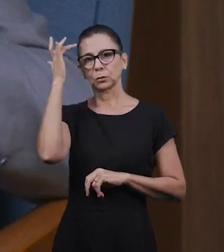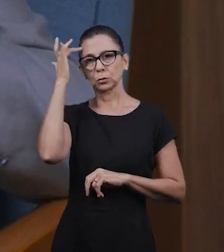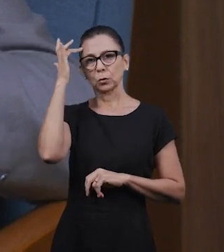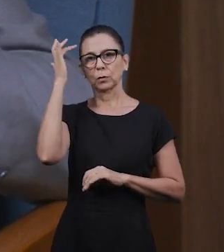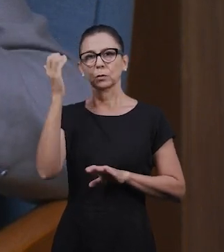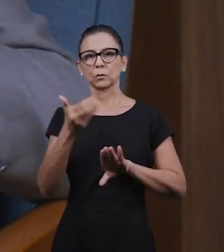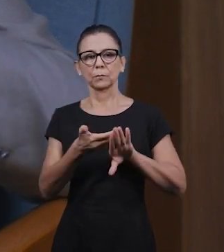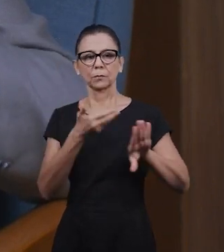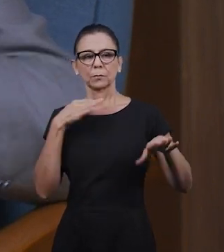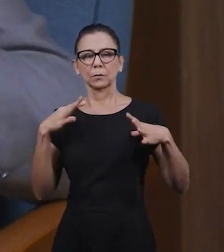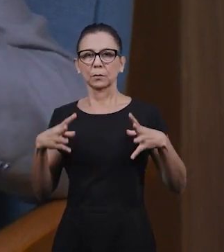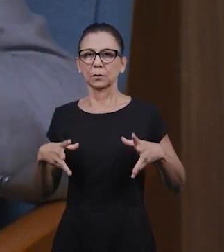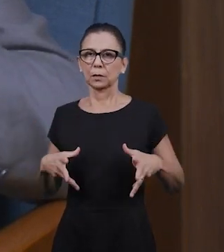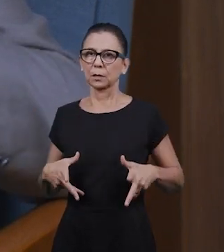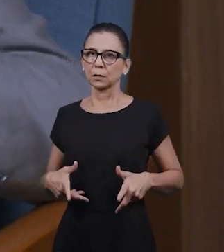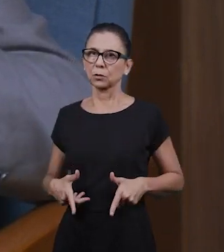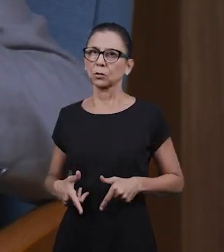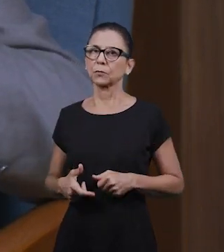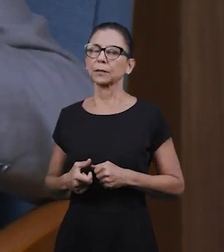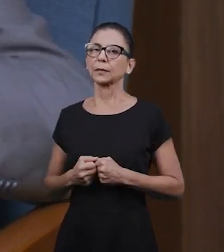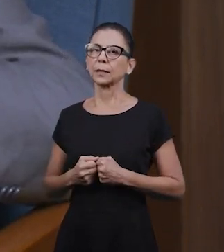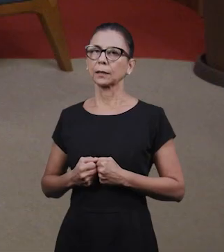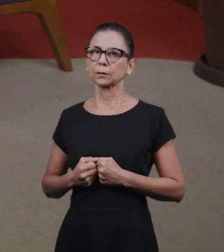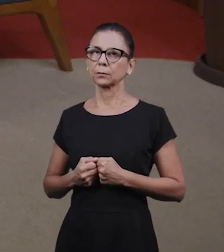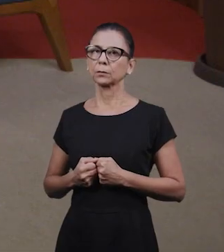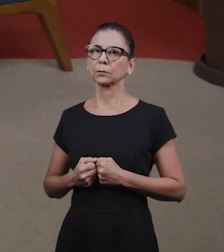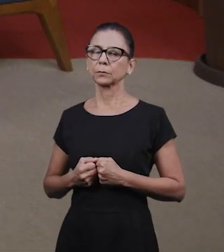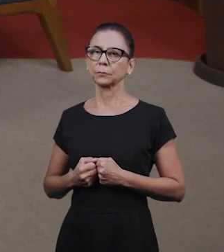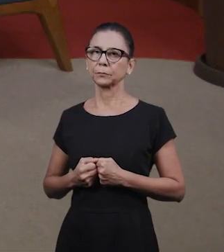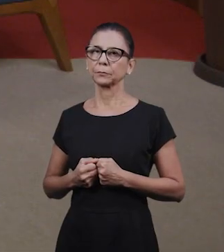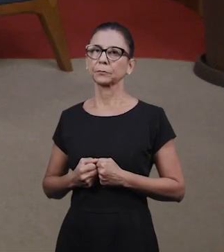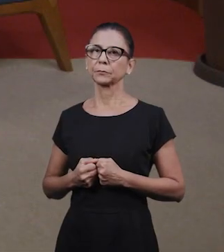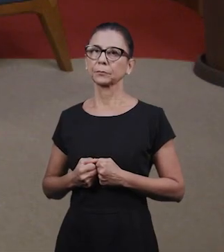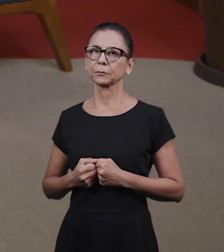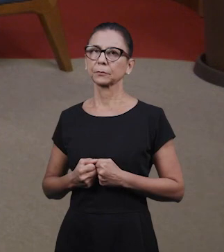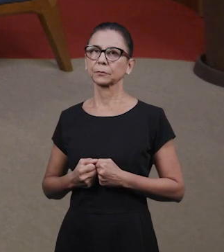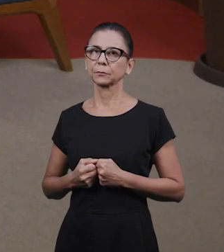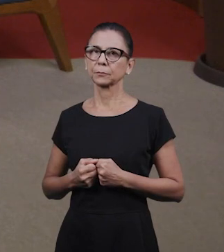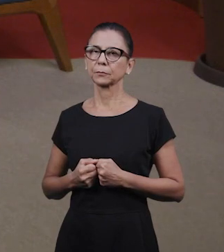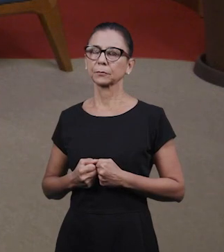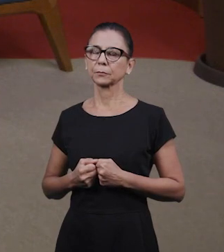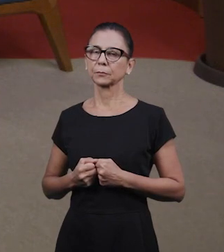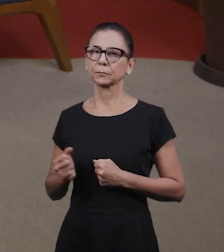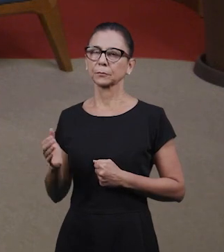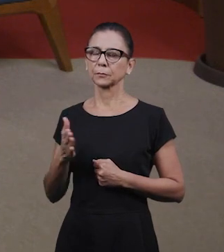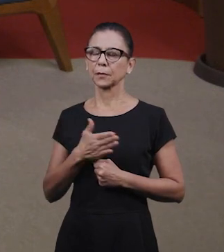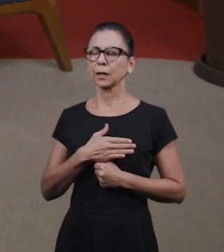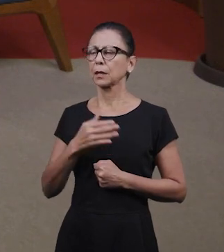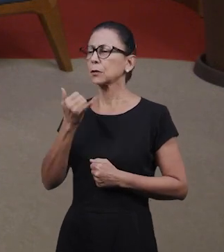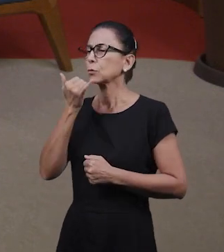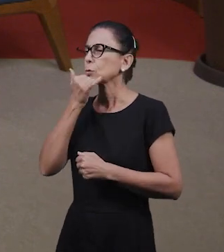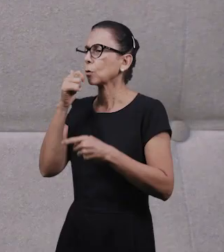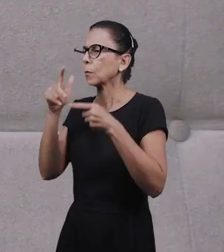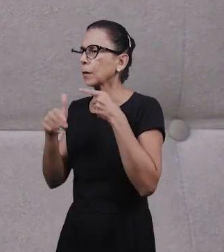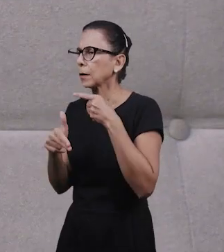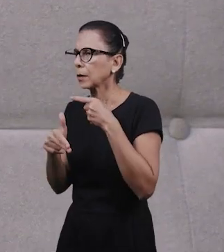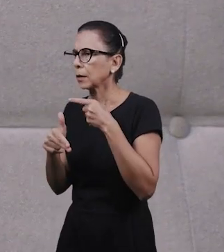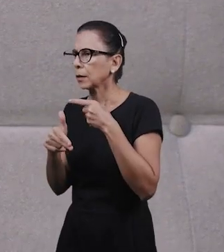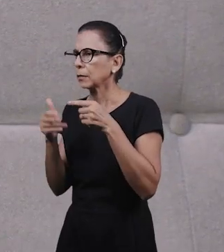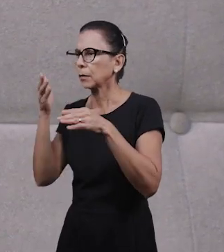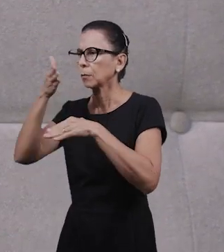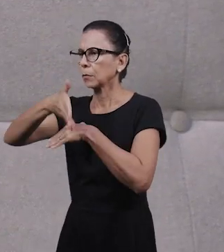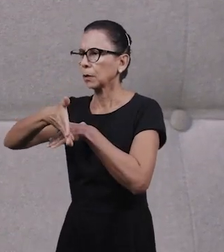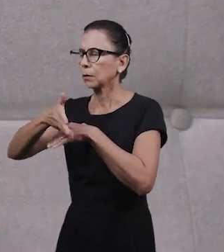celui va avoir la bénédiction. Nous pouvons, n'est-ce pas, José, pardonnez-moi de vous interrompre, nous pouvons poser deux